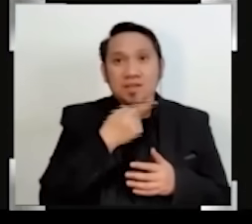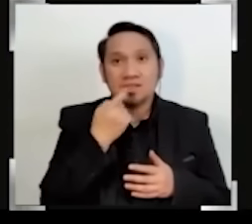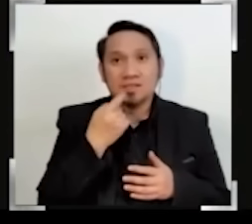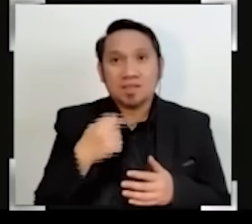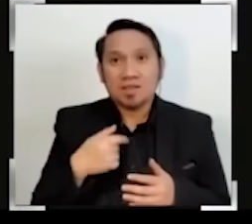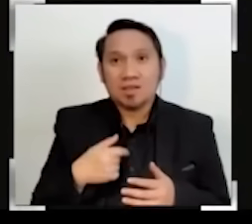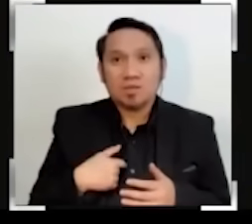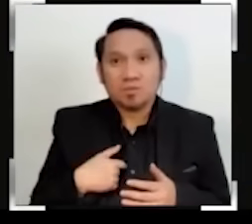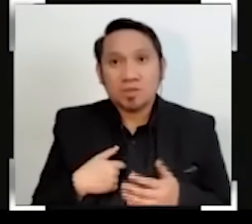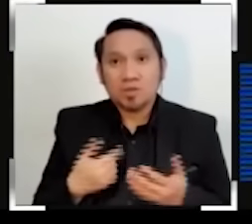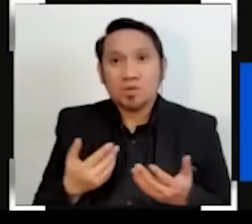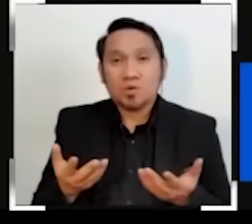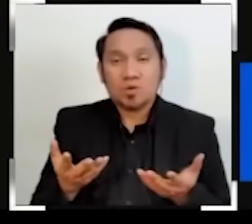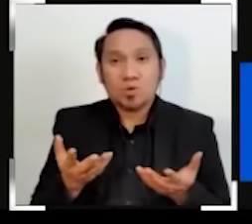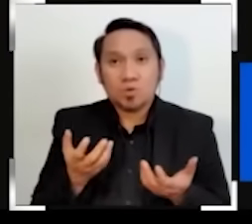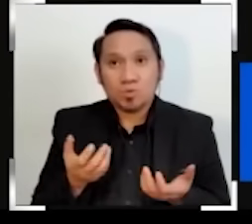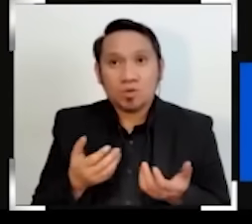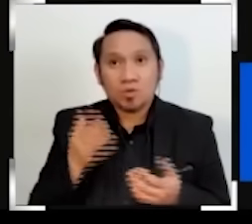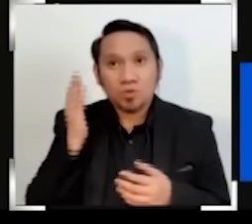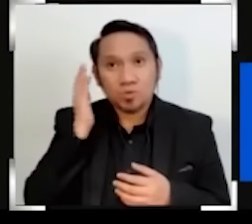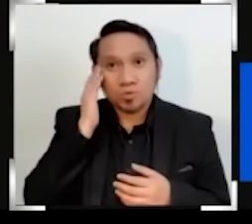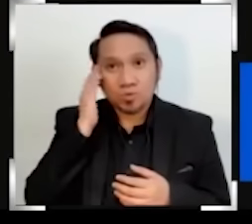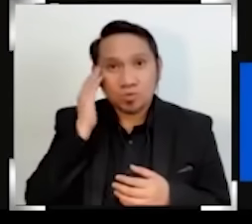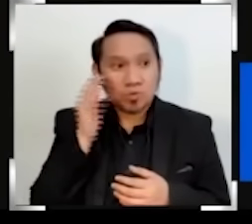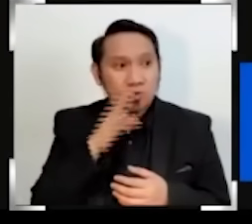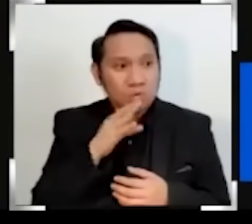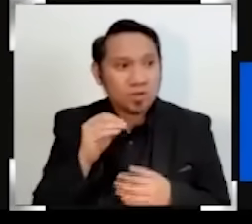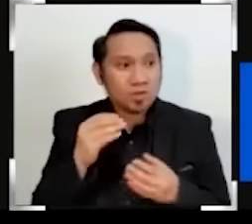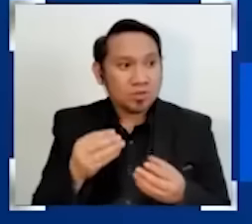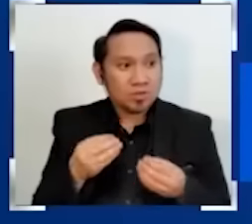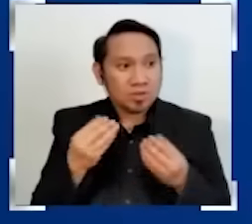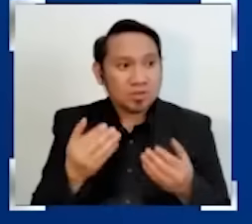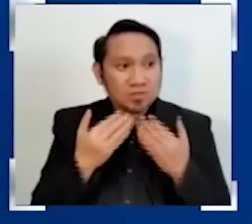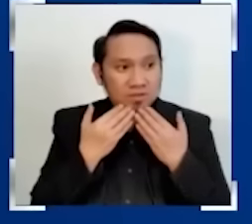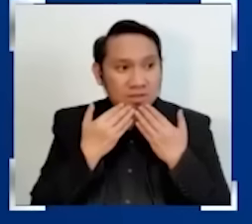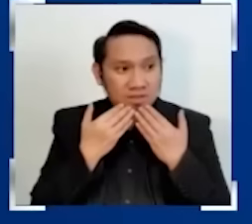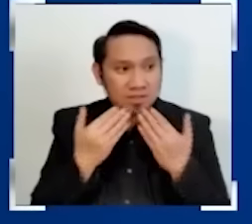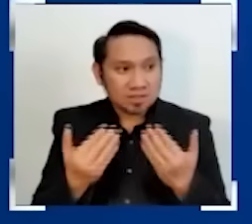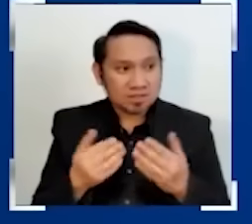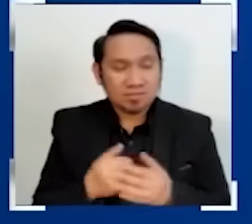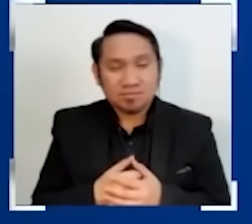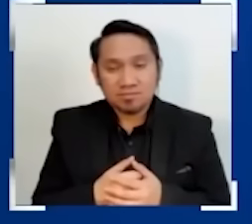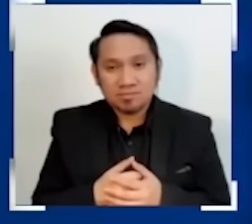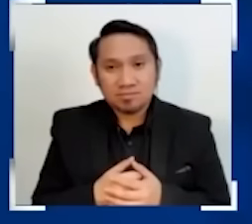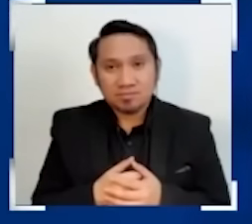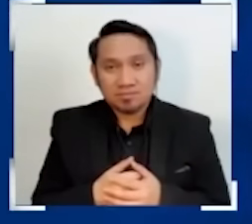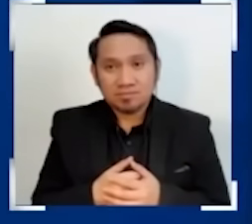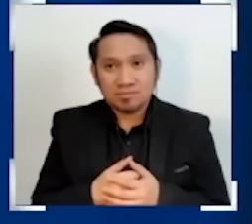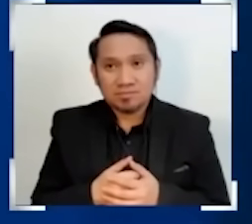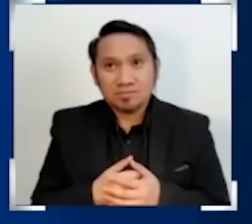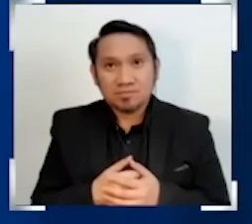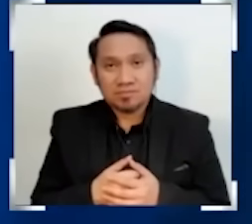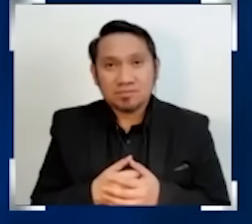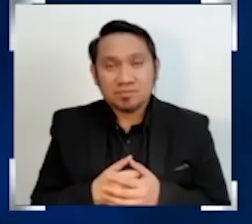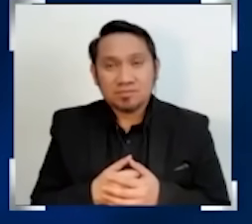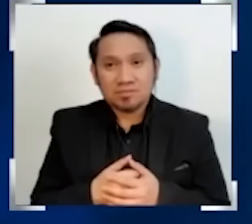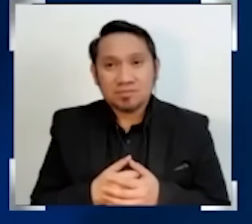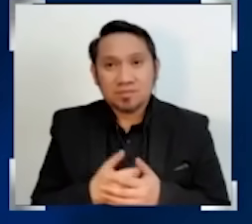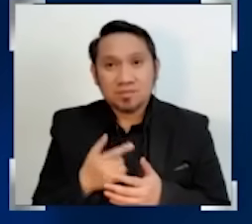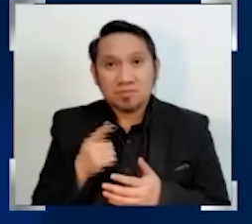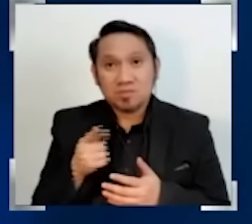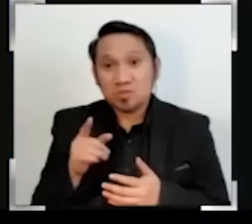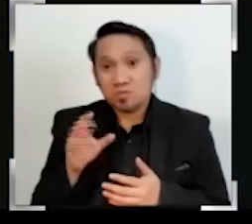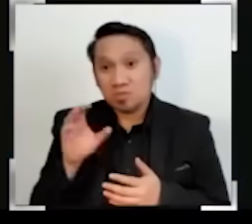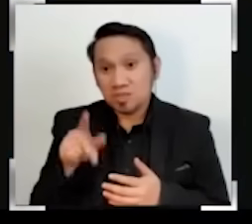na makilala po sila at makapagpasalamat sa kanila talaga. Kasi yung pong phone na nawalang yun is galing